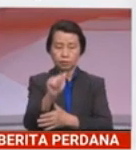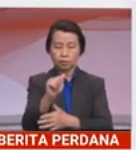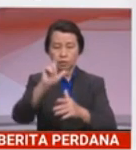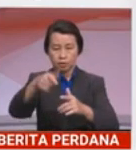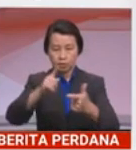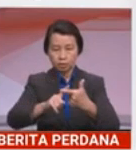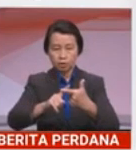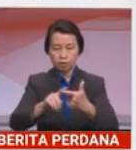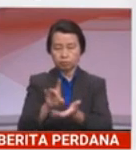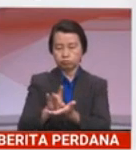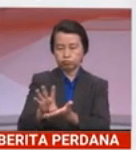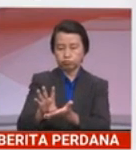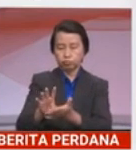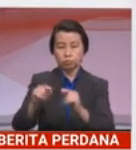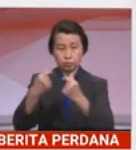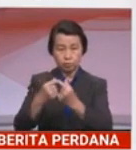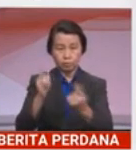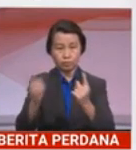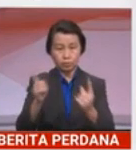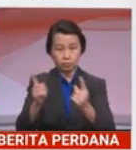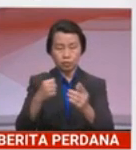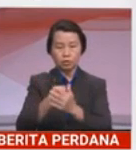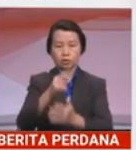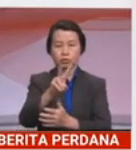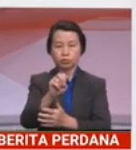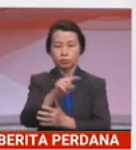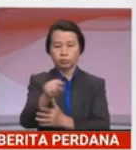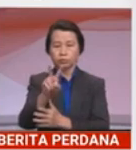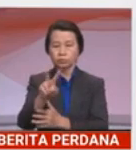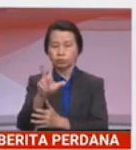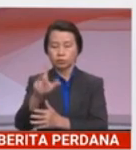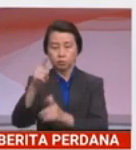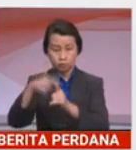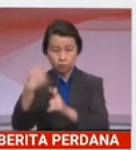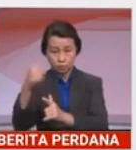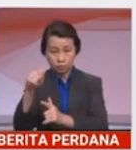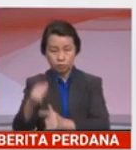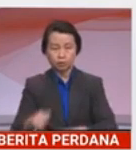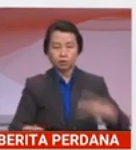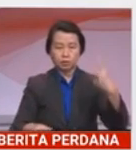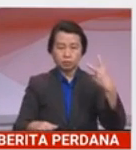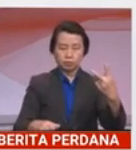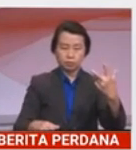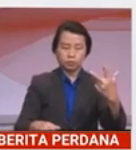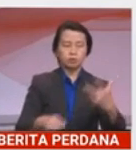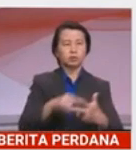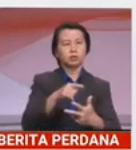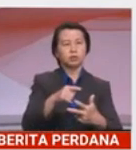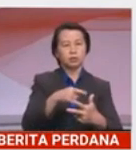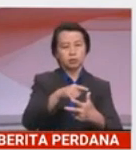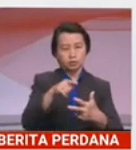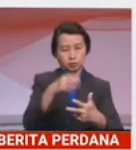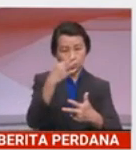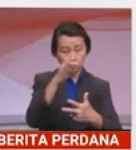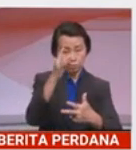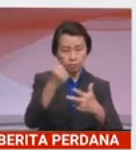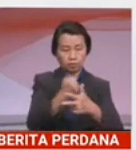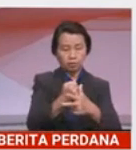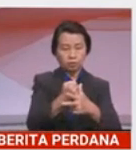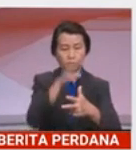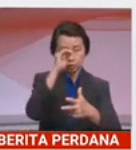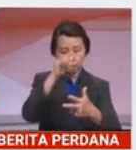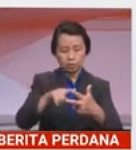diikuti pusingan penyingkiran bagi acara perserangan pada 20 hingga 23 Oktober. Tiga pemain teratas kategori bawah 18 tahun perserangan